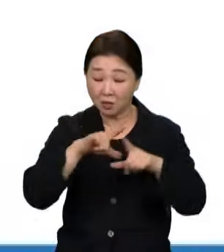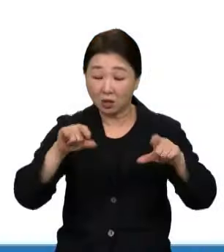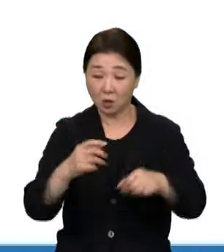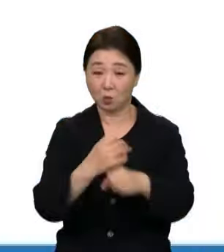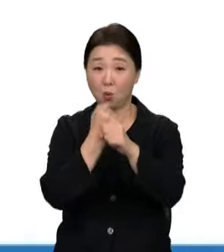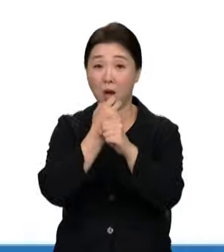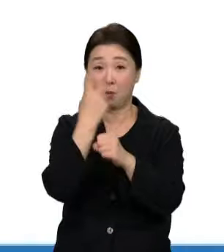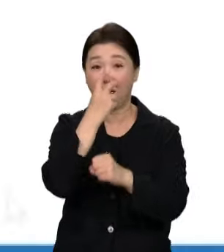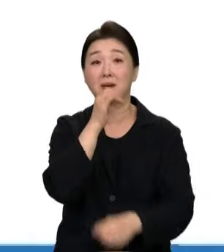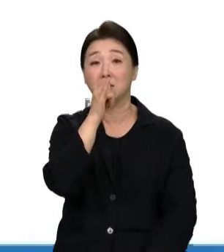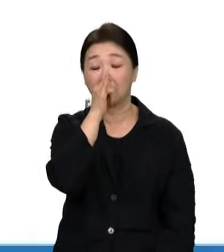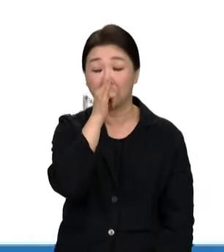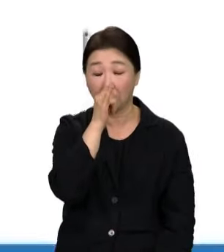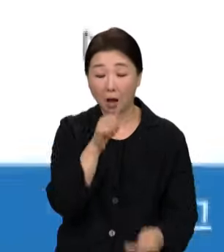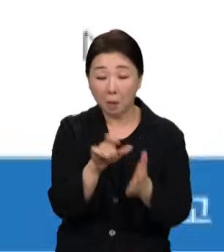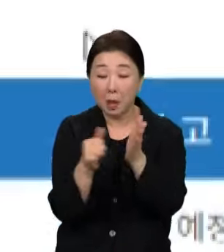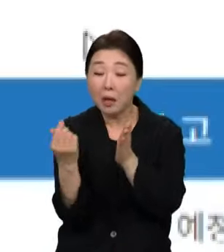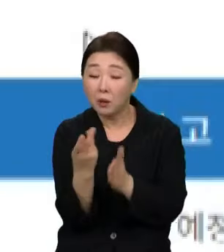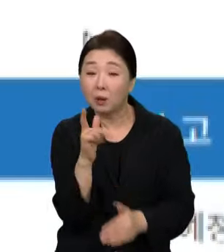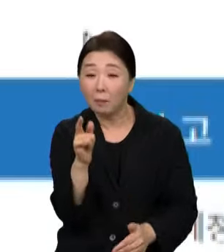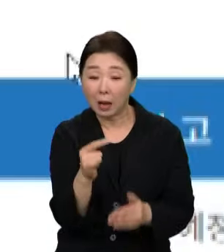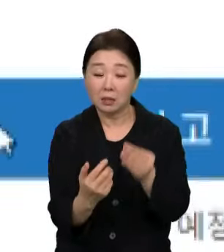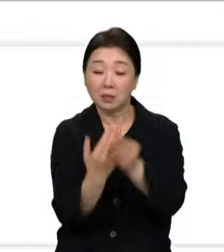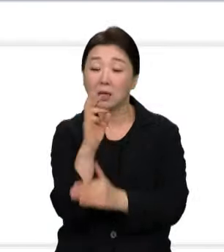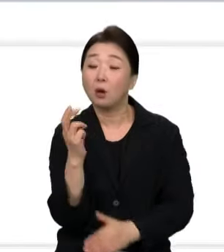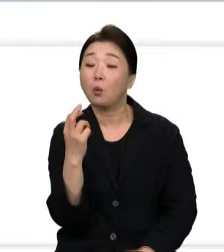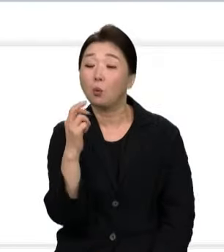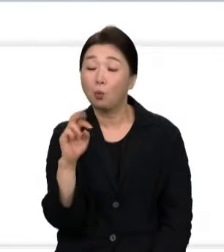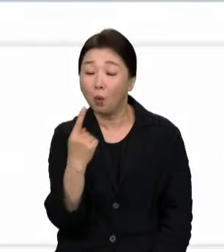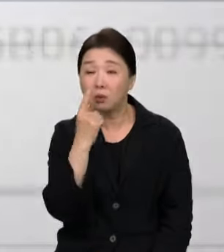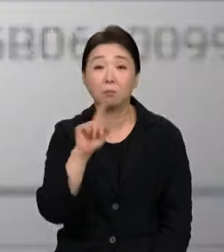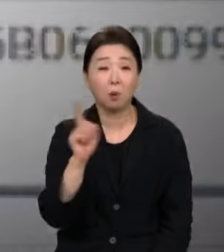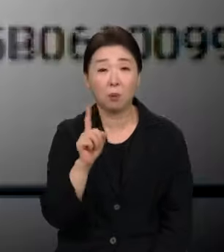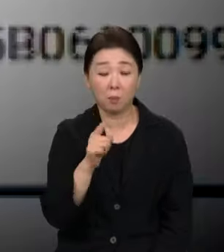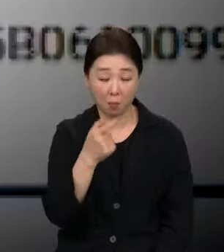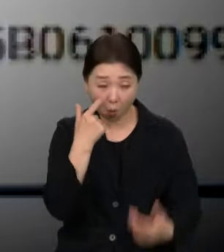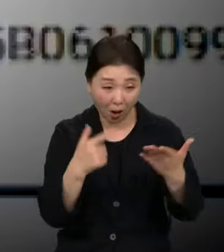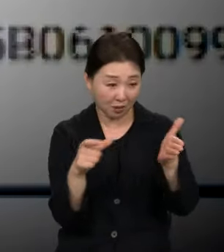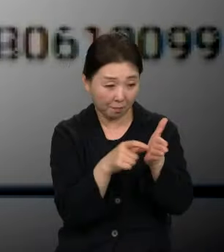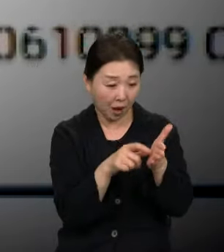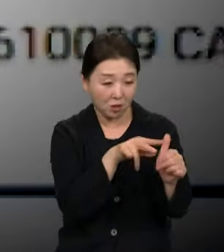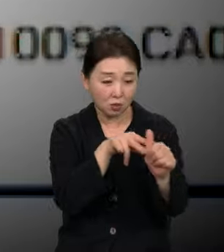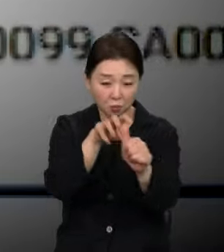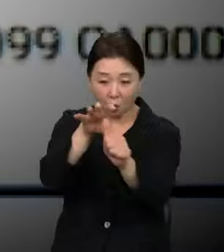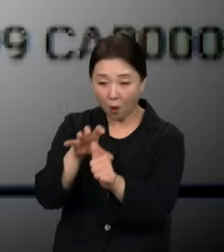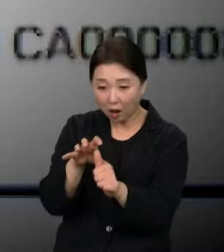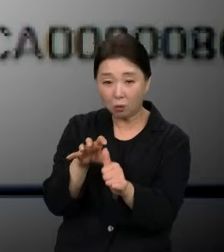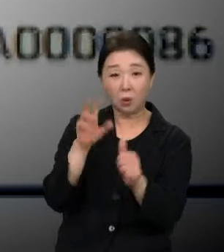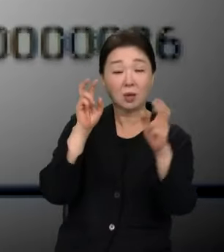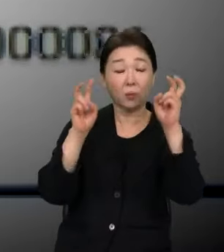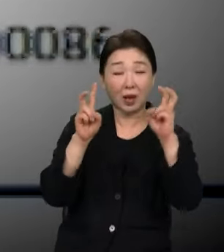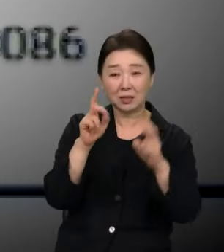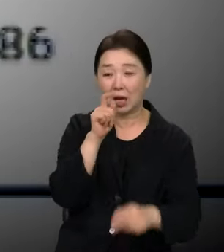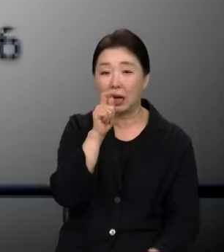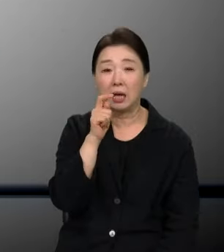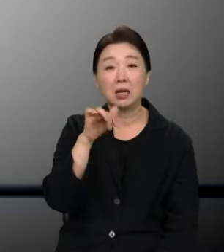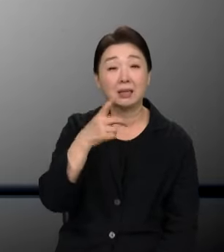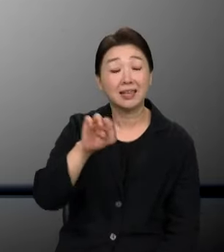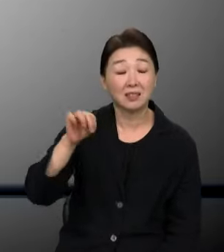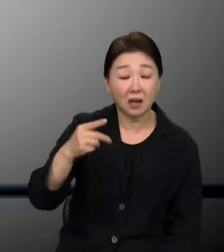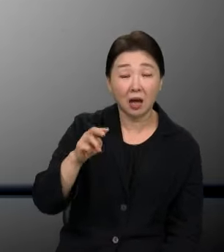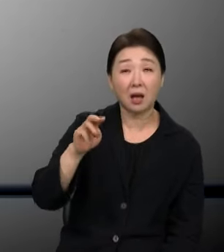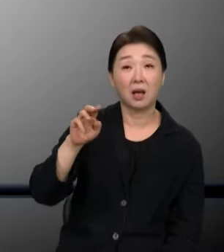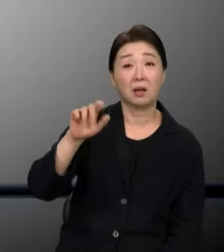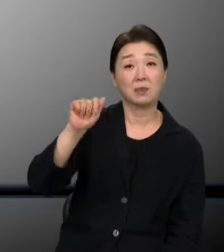배터리 식별번호를 등록해 사고 원인 규명에 활용하기 위해서인데 아직까지 정보 활용이 가능한 제조사는 테슬라와 BMW,